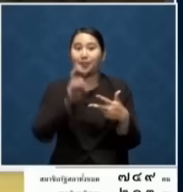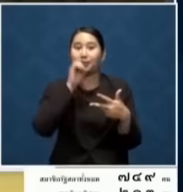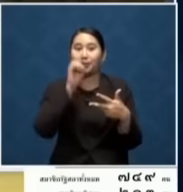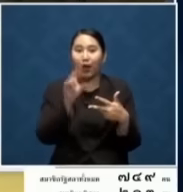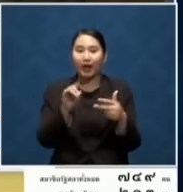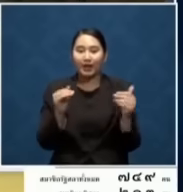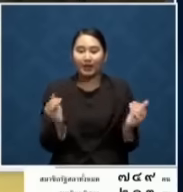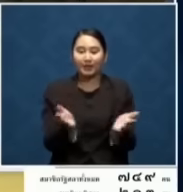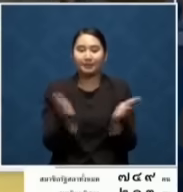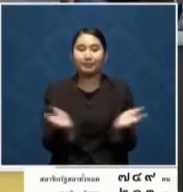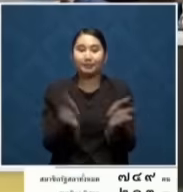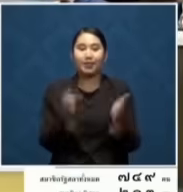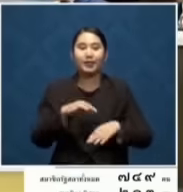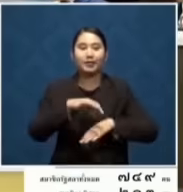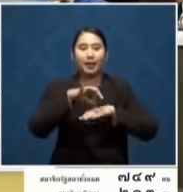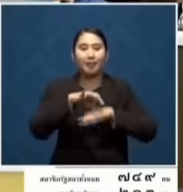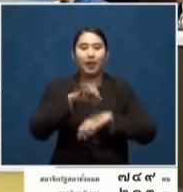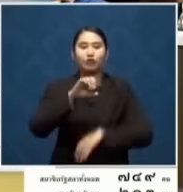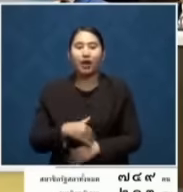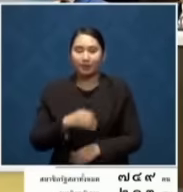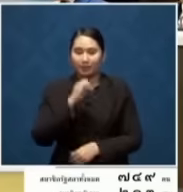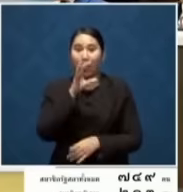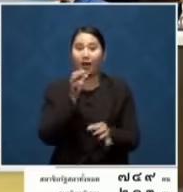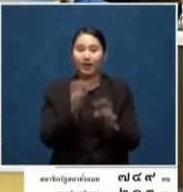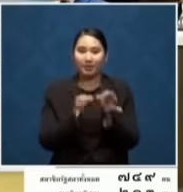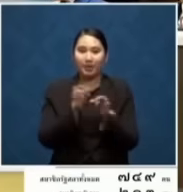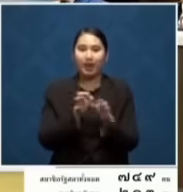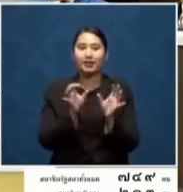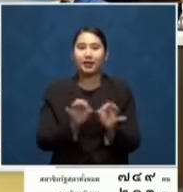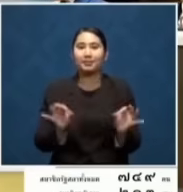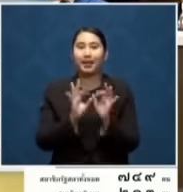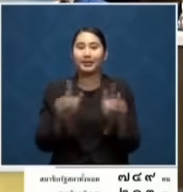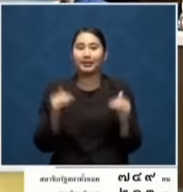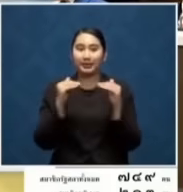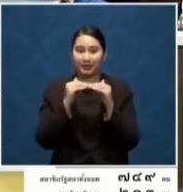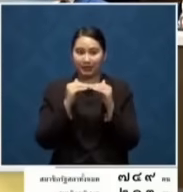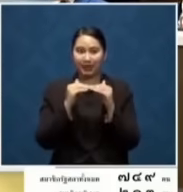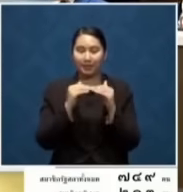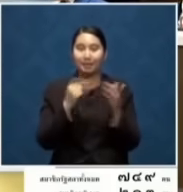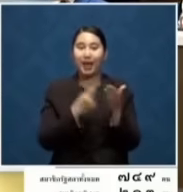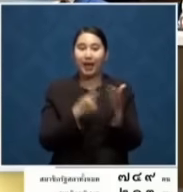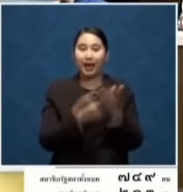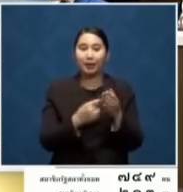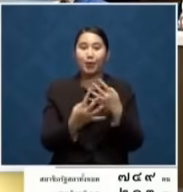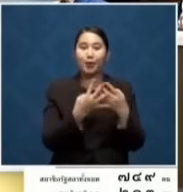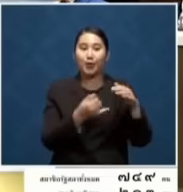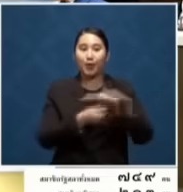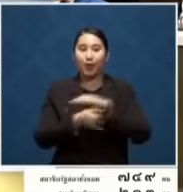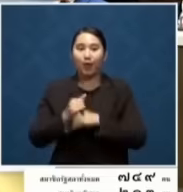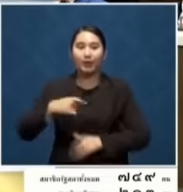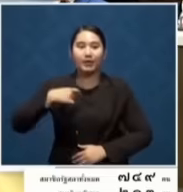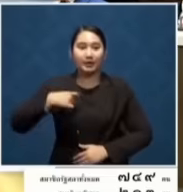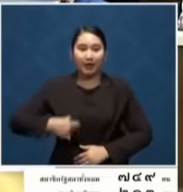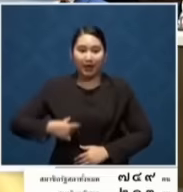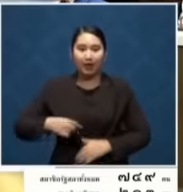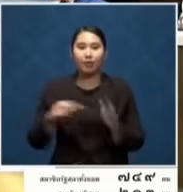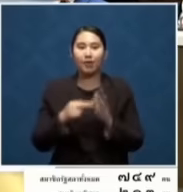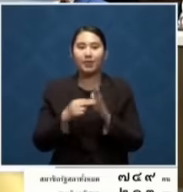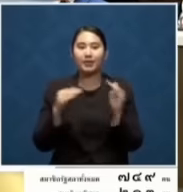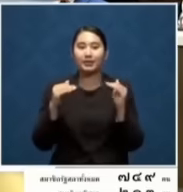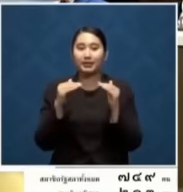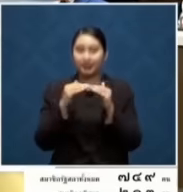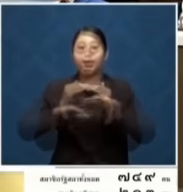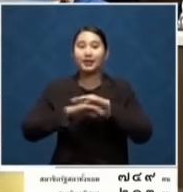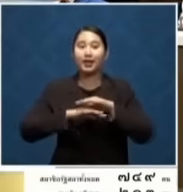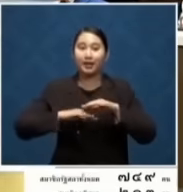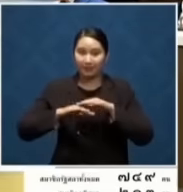นับสนุนเอาตำแหน่งส.ส.ไปประกันตัวสิทธิในการประกันตัวสิทธิในการเข้าถึงทนายเป็นส่วนสำคัญใน